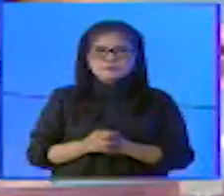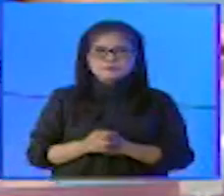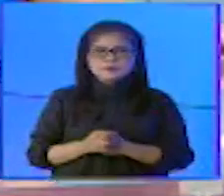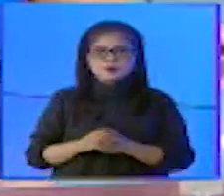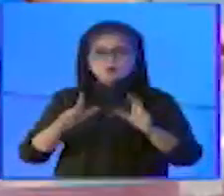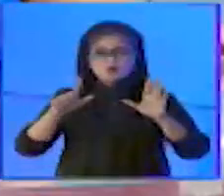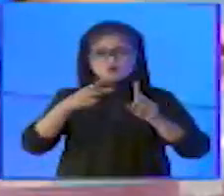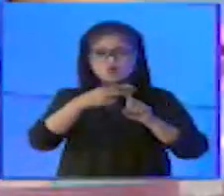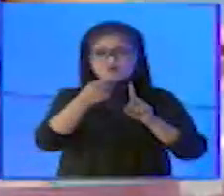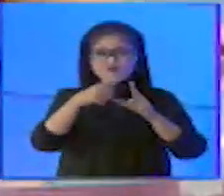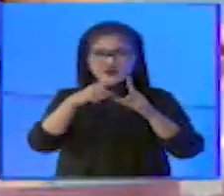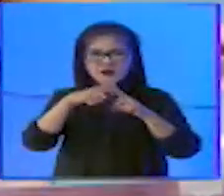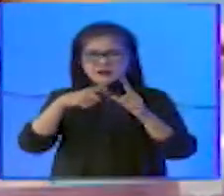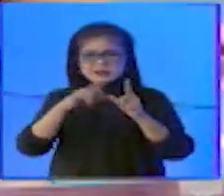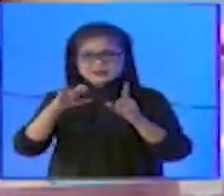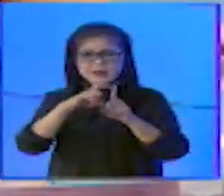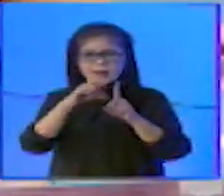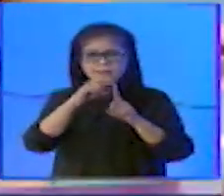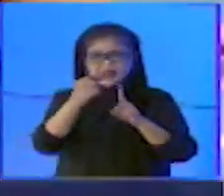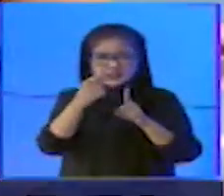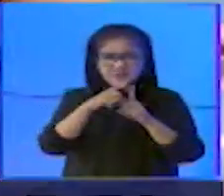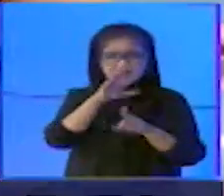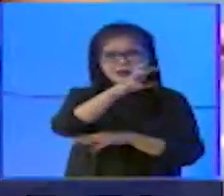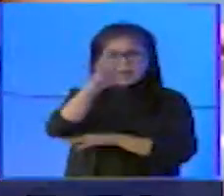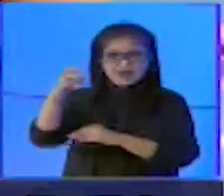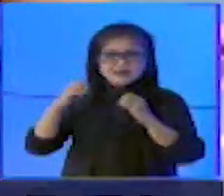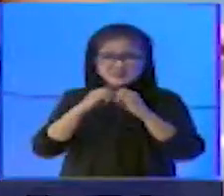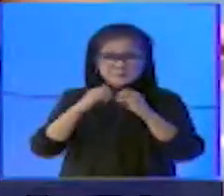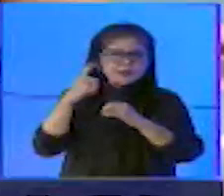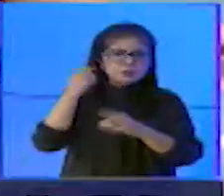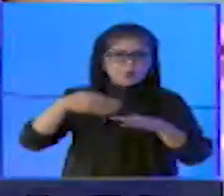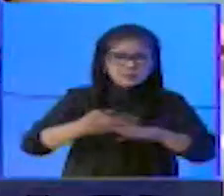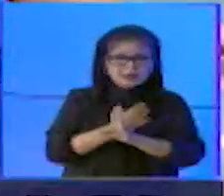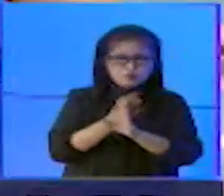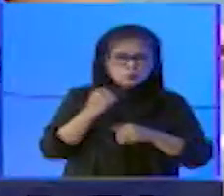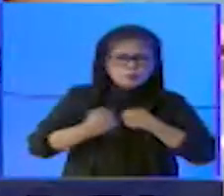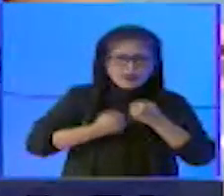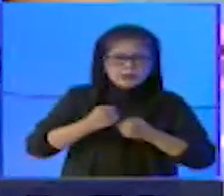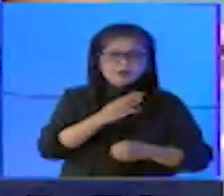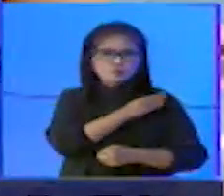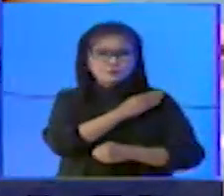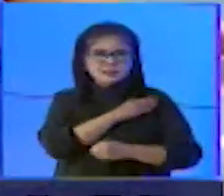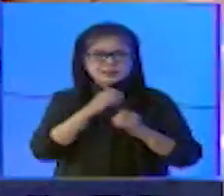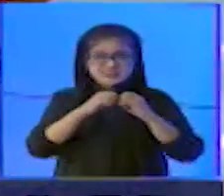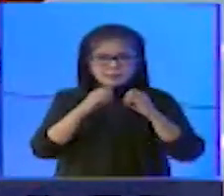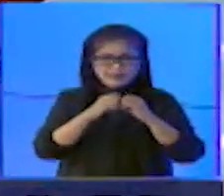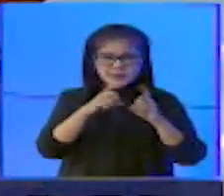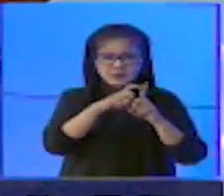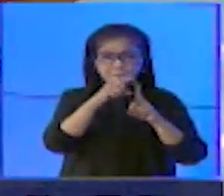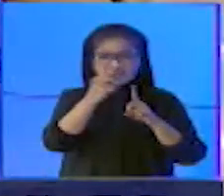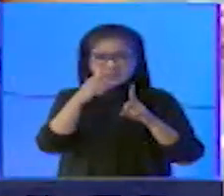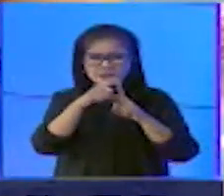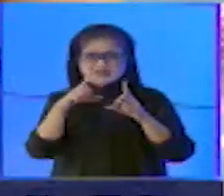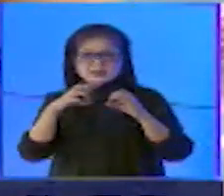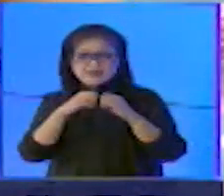Pemirsa, 7 fraksi DPRD Jember Jawa Timur menyetujui upaya pemakzulan Bupati Jember Faida. DPRD Kabupaten Jember menilai Faida tidak